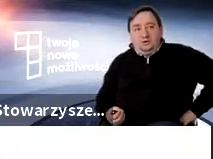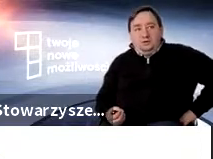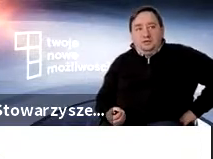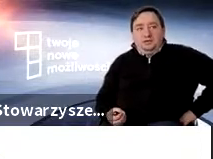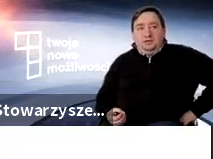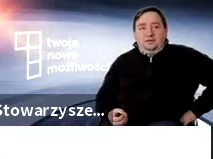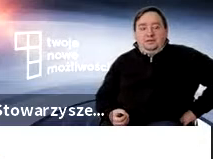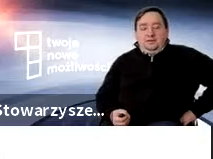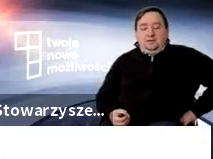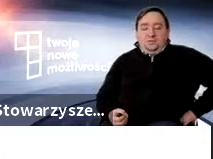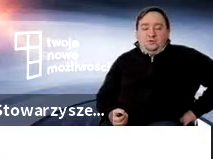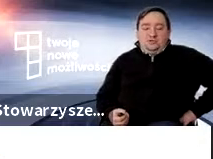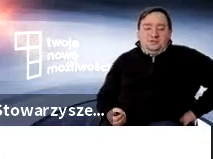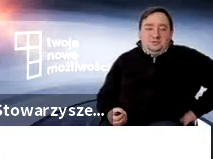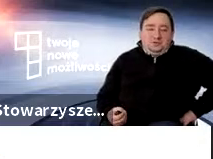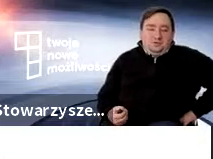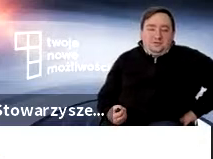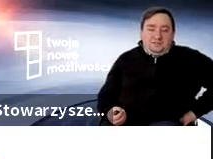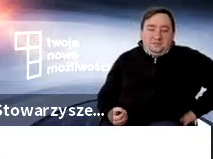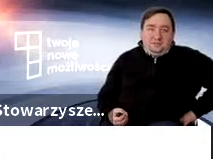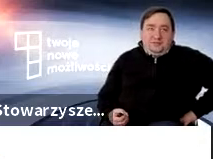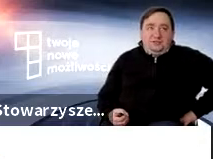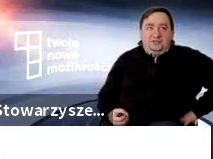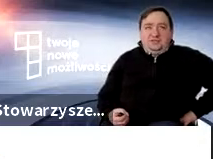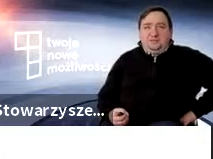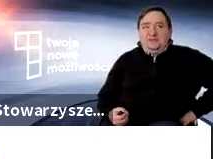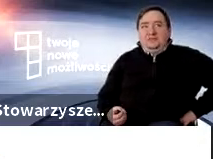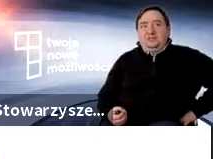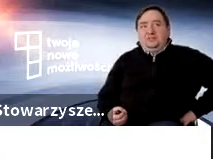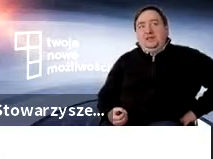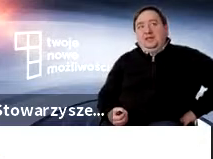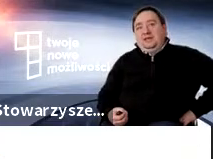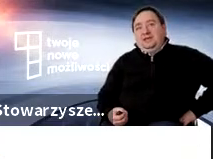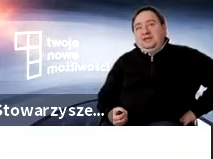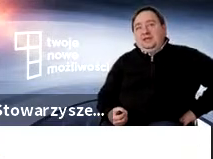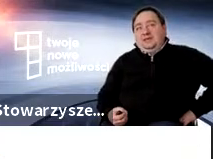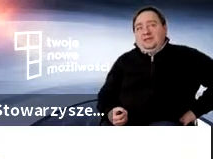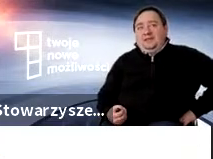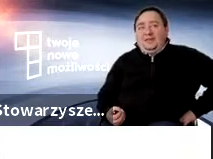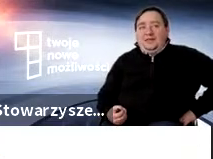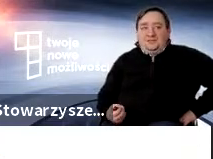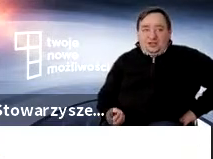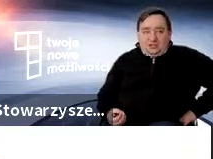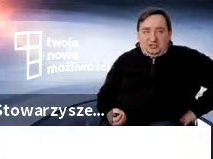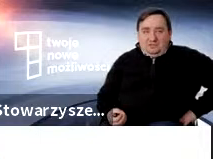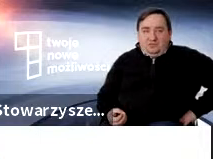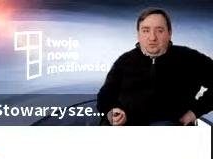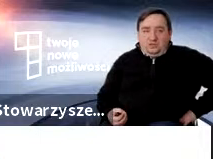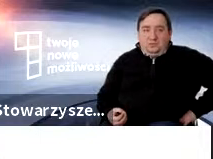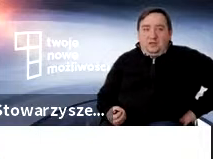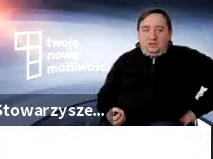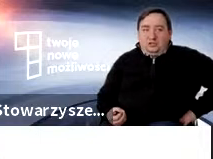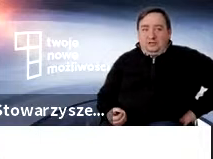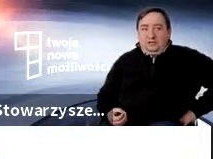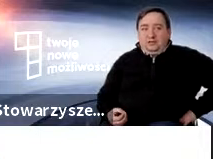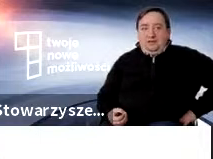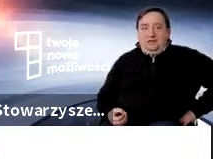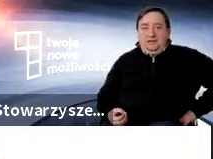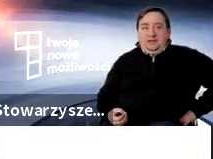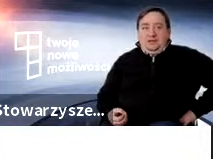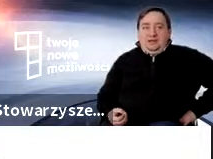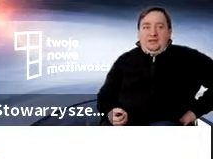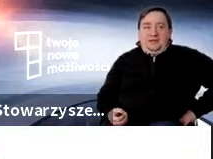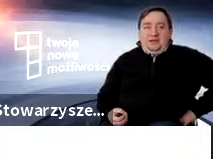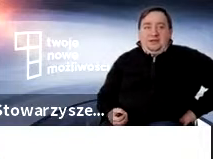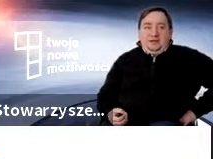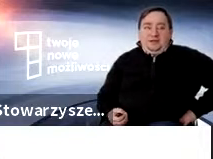zmieniło, no to możemy sobie odpowiedzieć na pytanie, że jest praktycznie tak jak wcześniej, w dużej mierze.